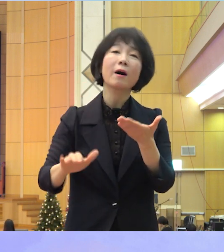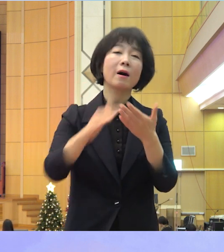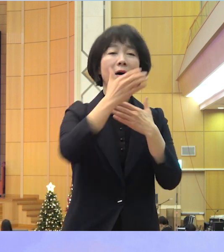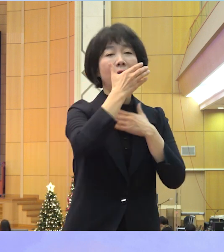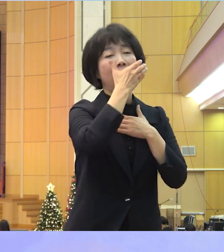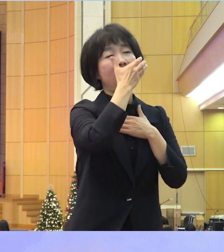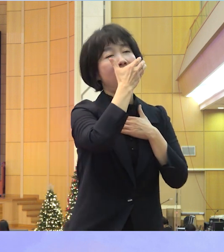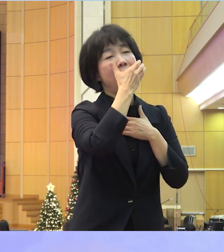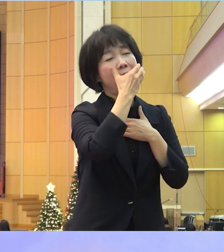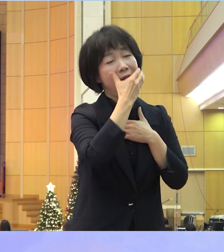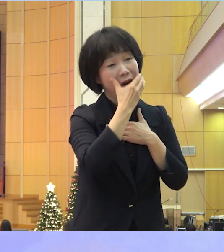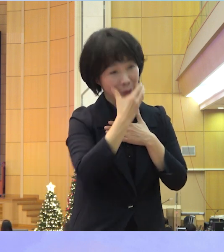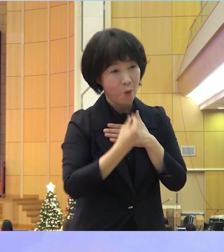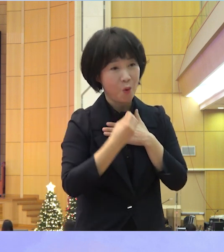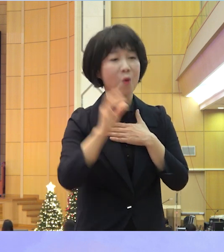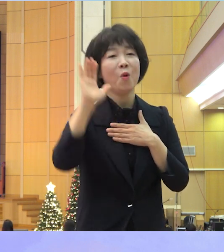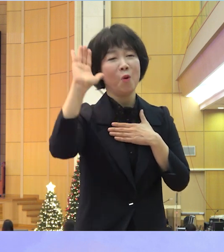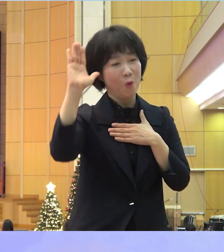나옵니다.